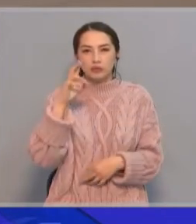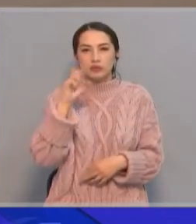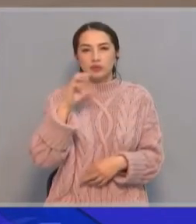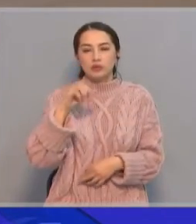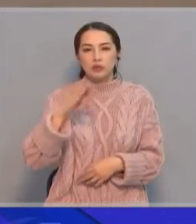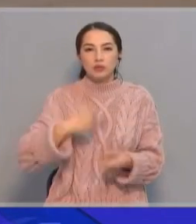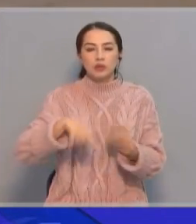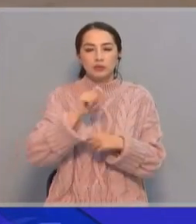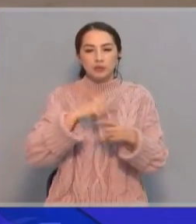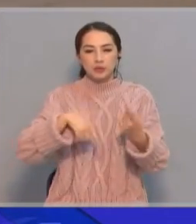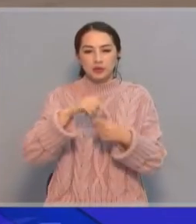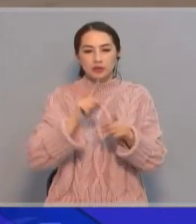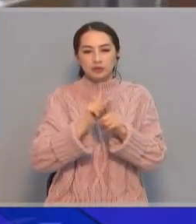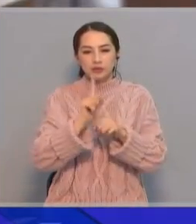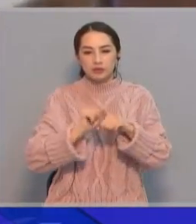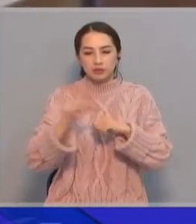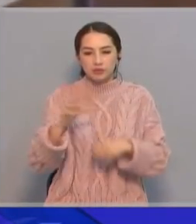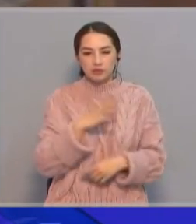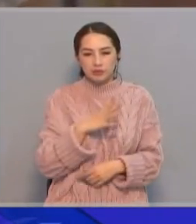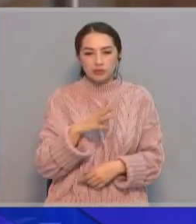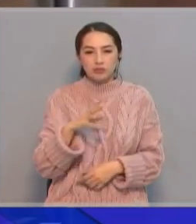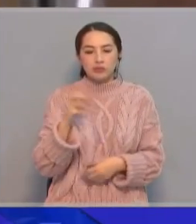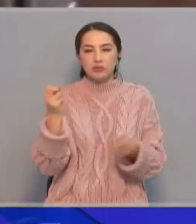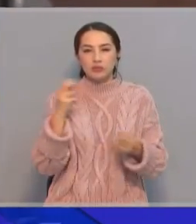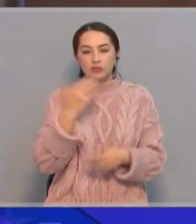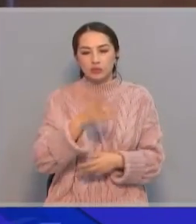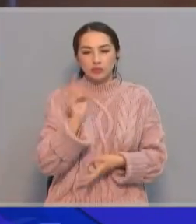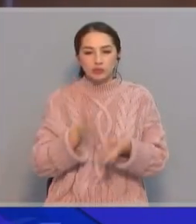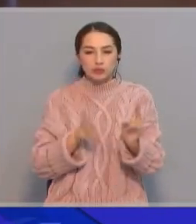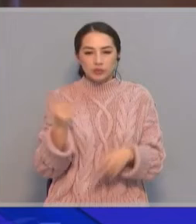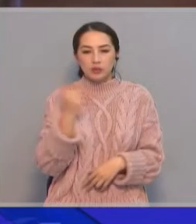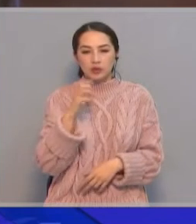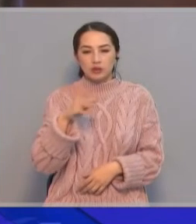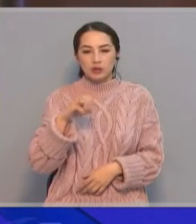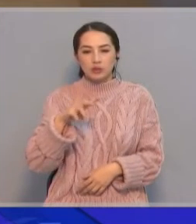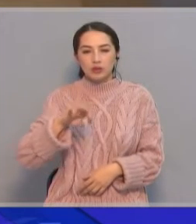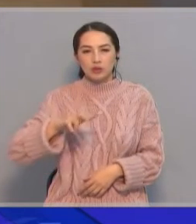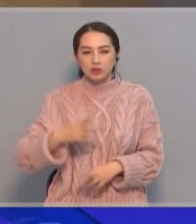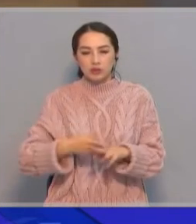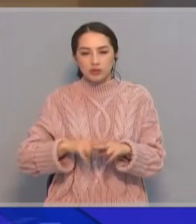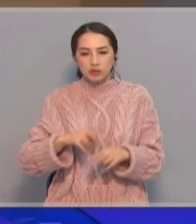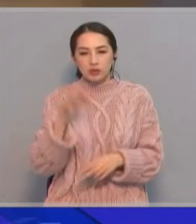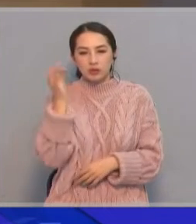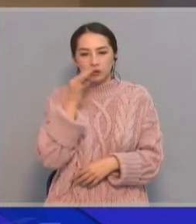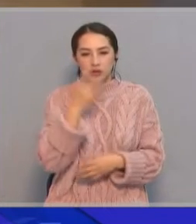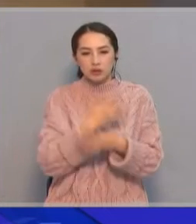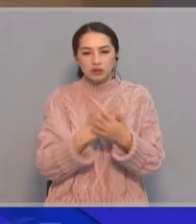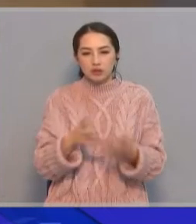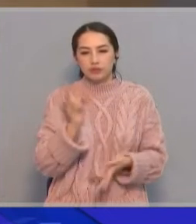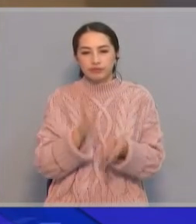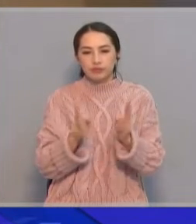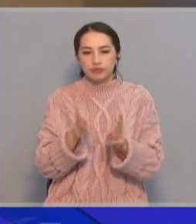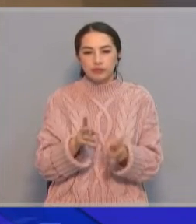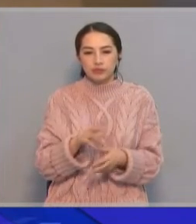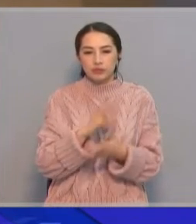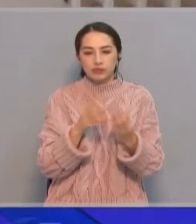«Бастау бизнес» и открыла свой бизнес. Основная ее специальность – повар первой степени. Начав печь сладости на заказ за последние 2 года,